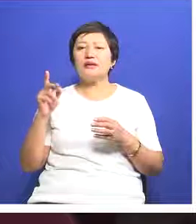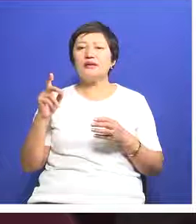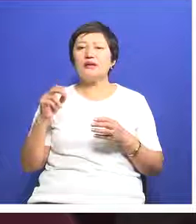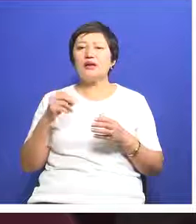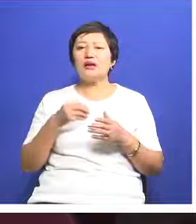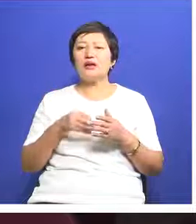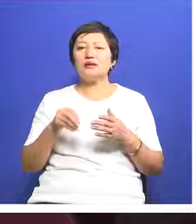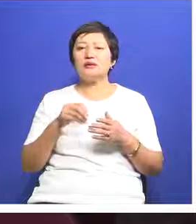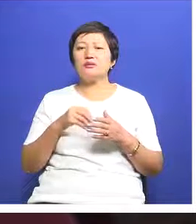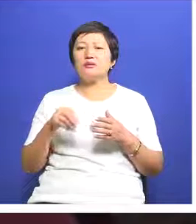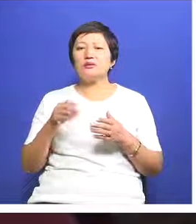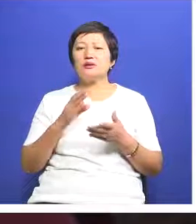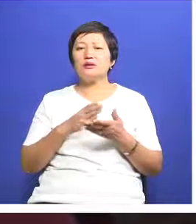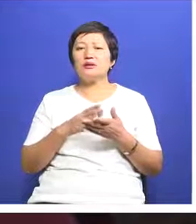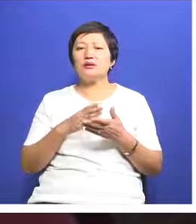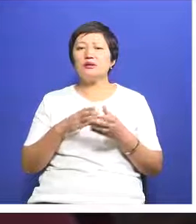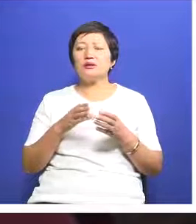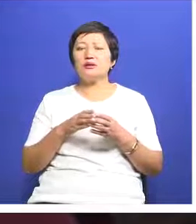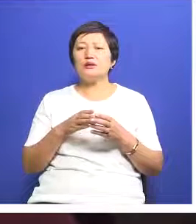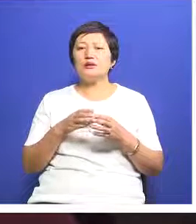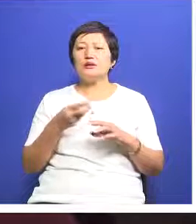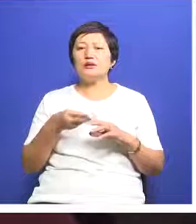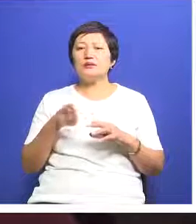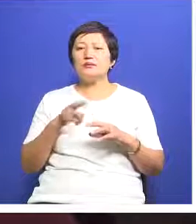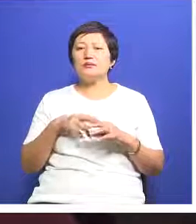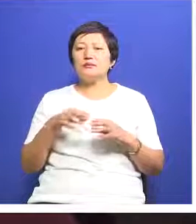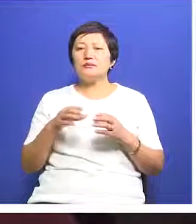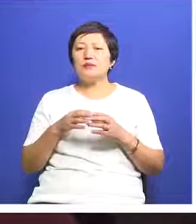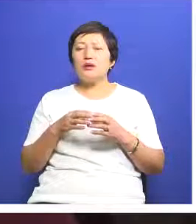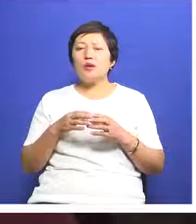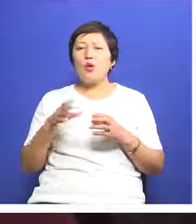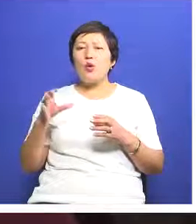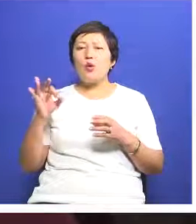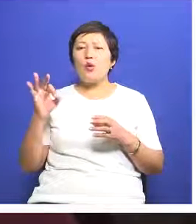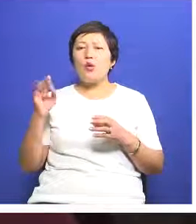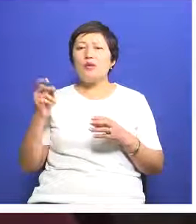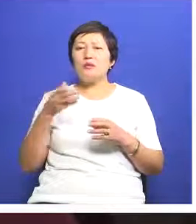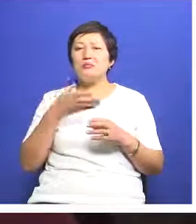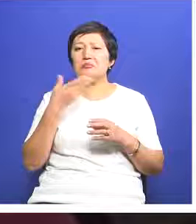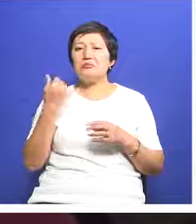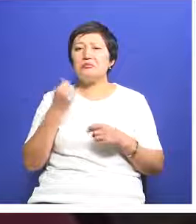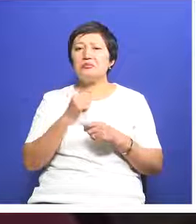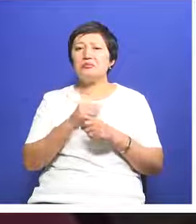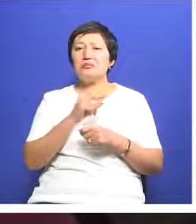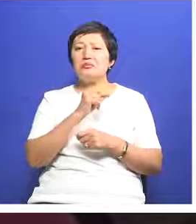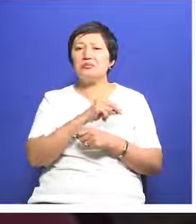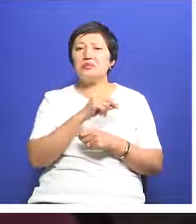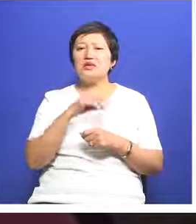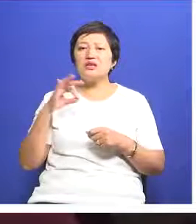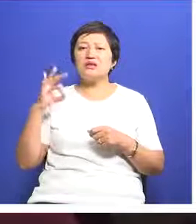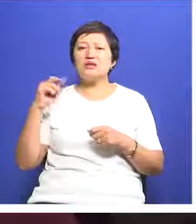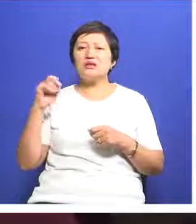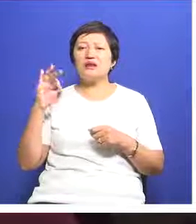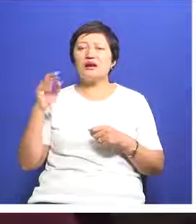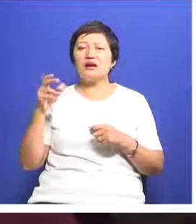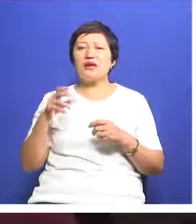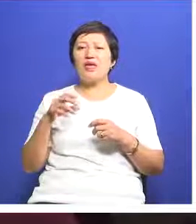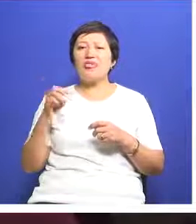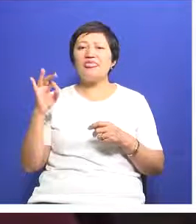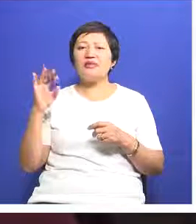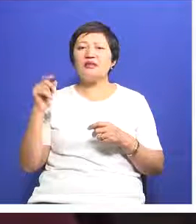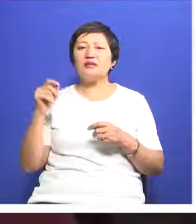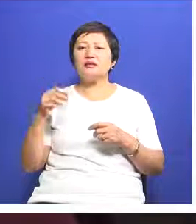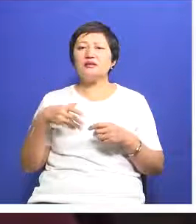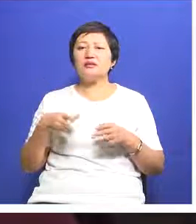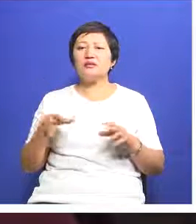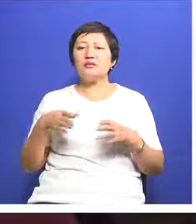ақша бөлінген. Сонан кейін ол әлі істелген жоқ. ЖКГ неге тендерге шығару